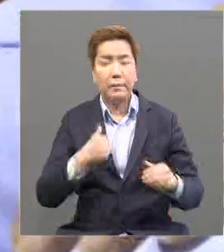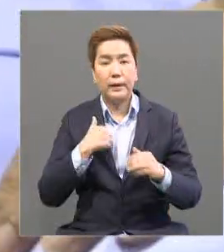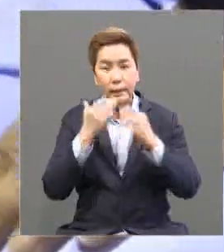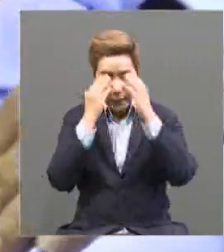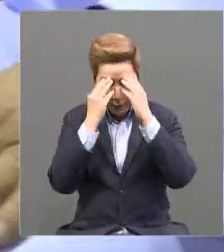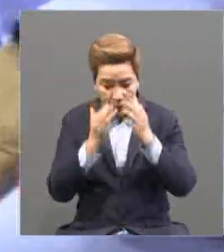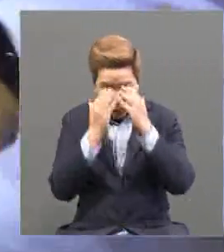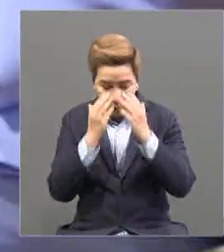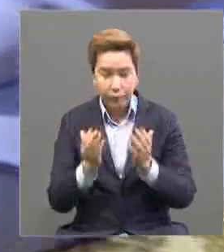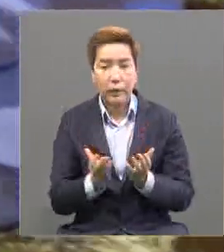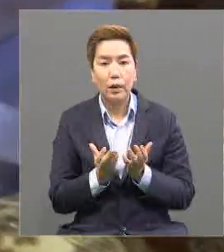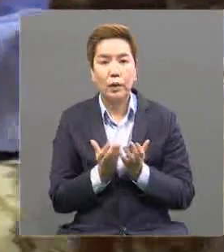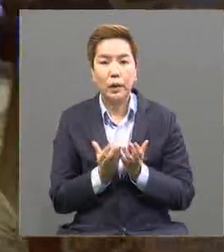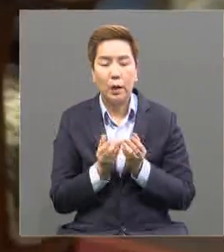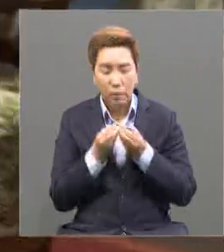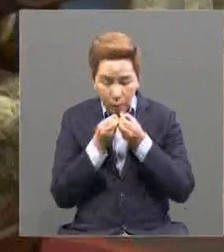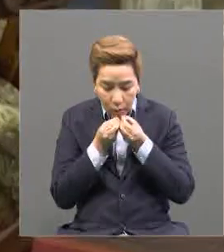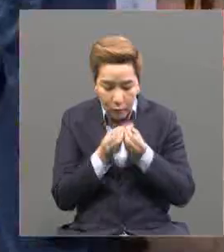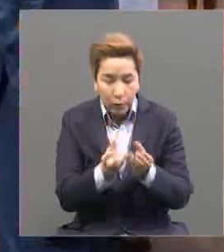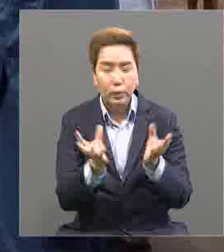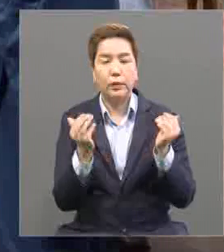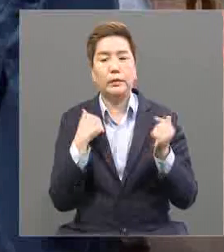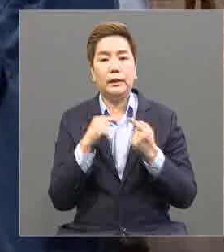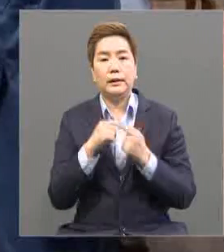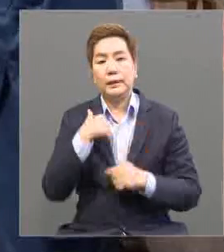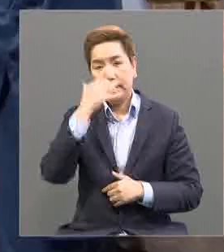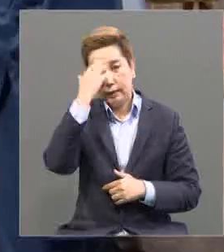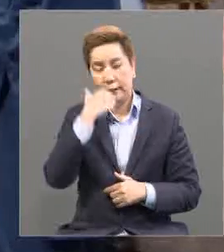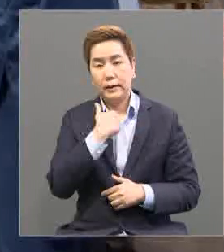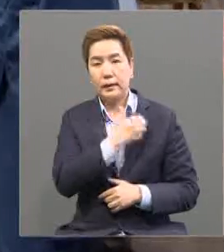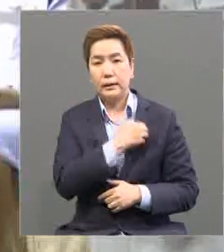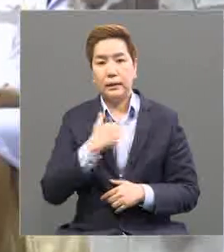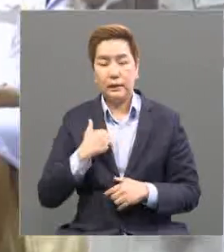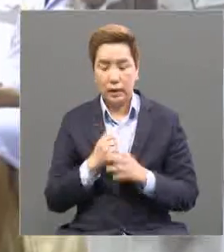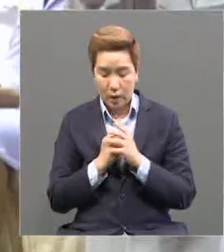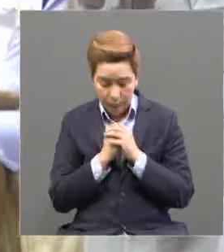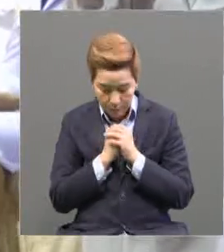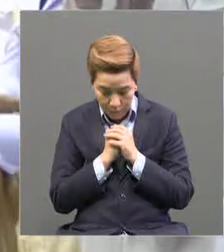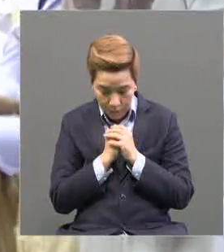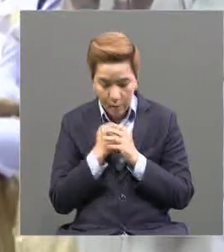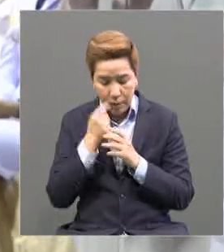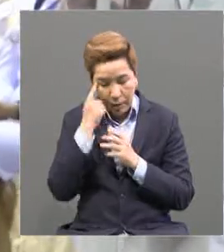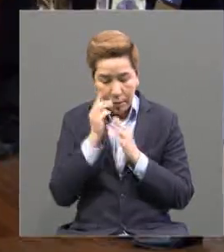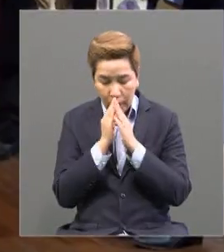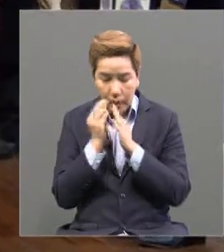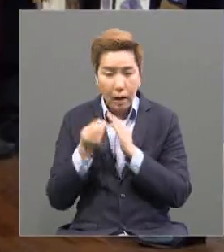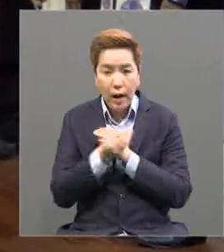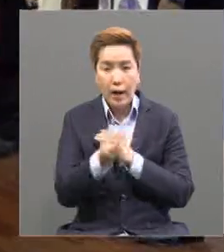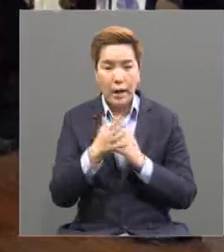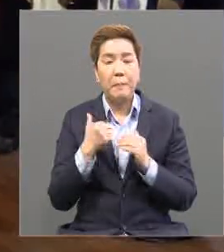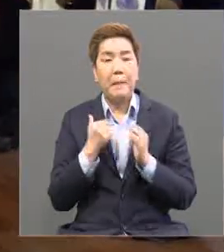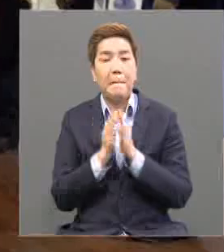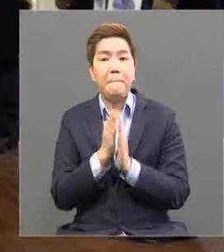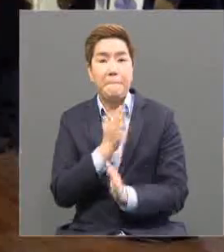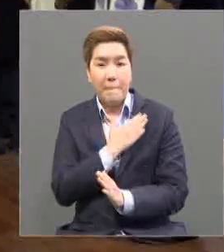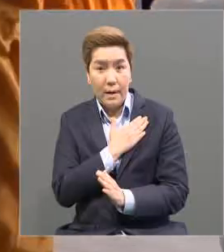ามได้ประกอบพิธีดุอาขอพรและผู้นำศาสนาคริสต์อธิษฐานภาวนาขอพรก่อนจะมีการทำบุญตักบาตรพระสงฆ์ส